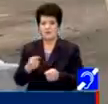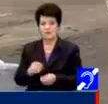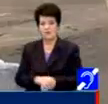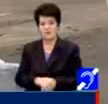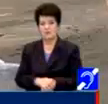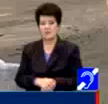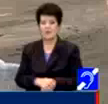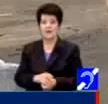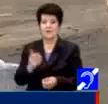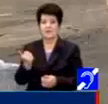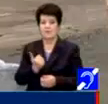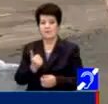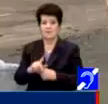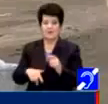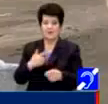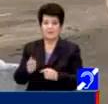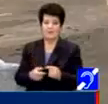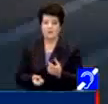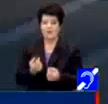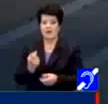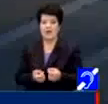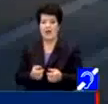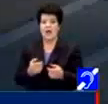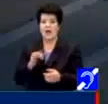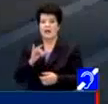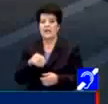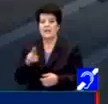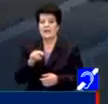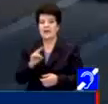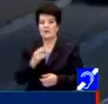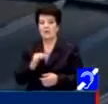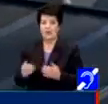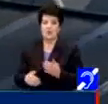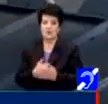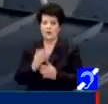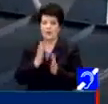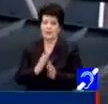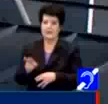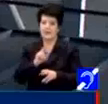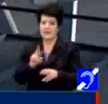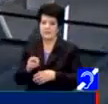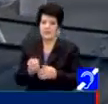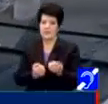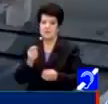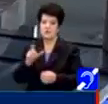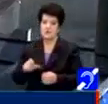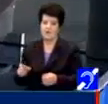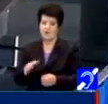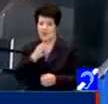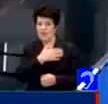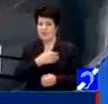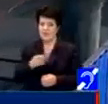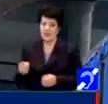прокорродировано. De săptămâna viitoare pe pod vor apărea indicatoare noi, a cărei semnificație trebuie respectată de șoferi. Termenul de